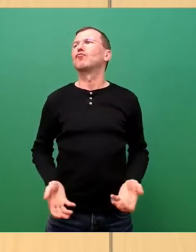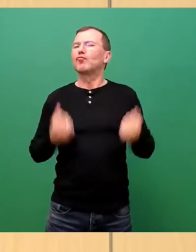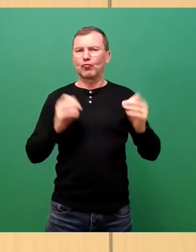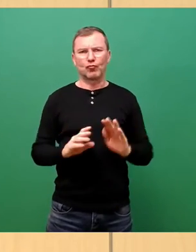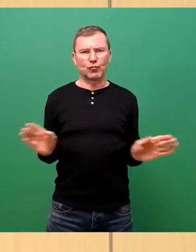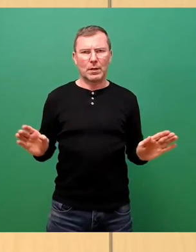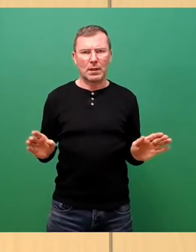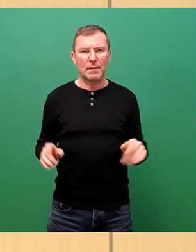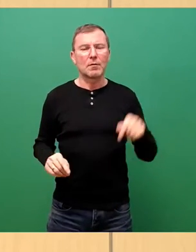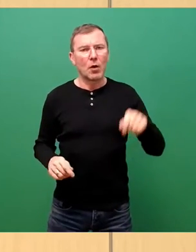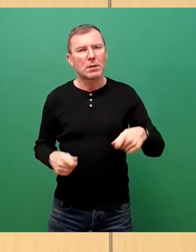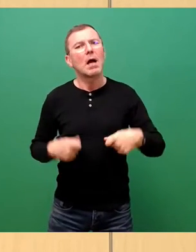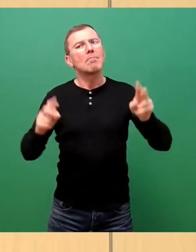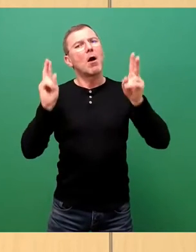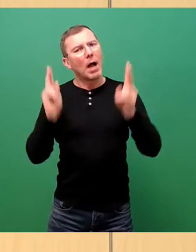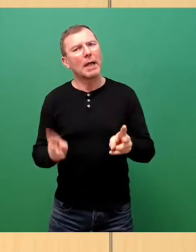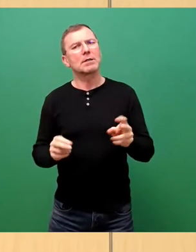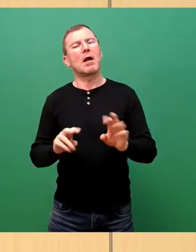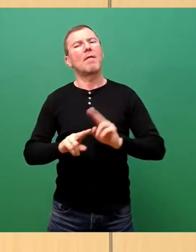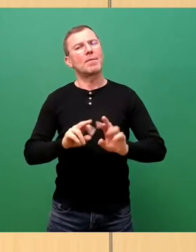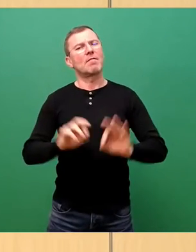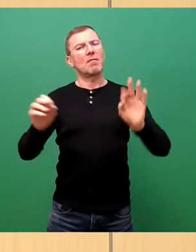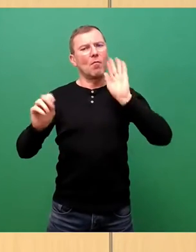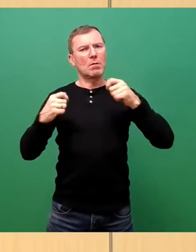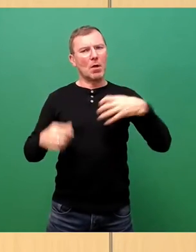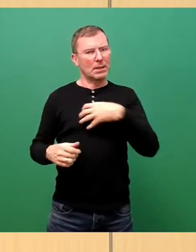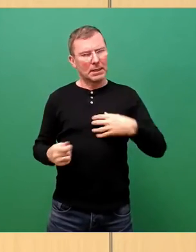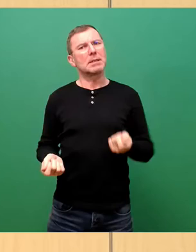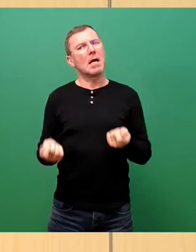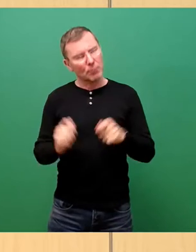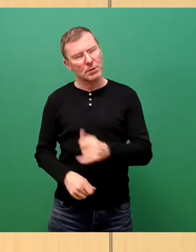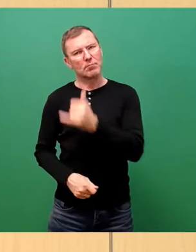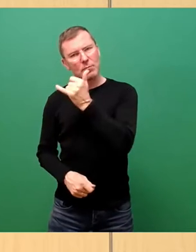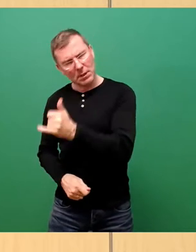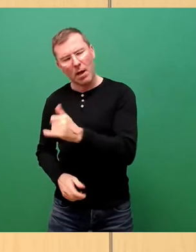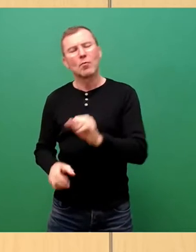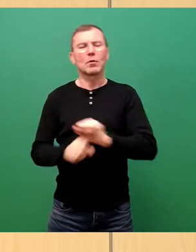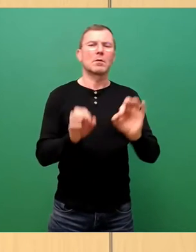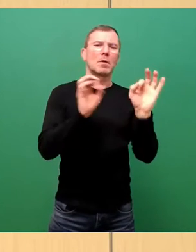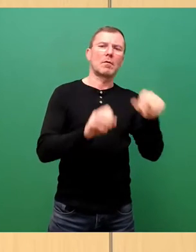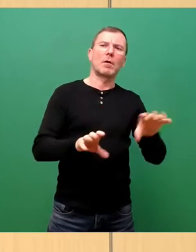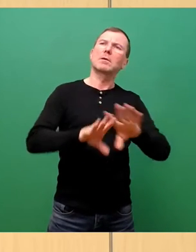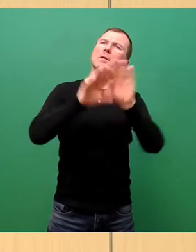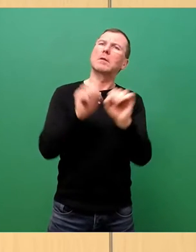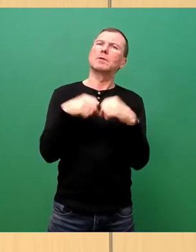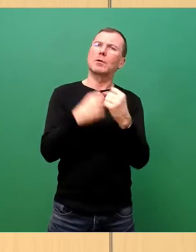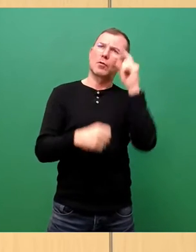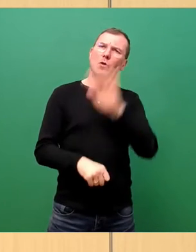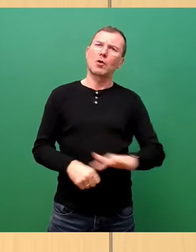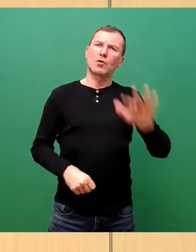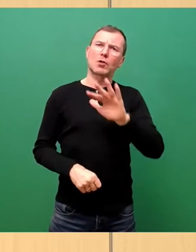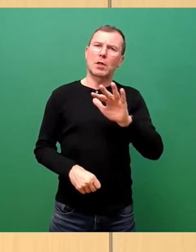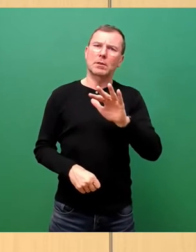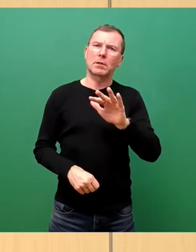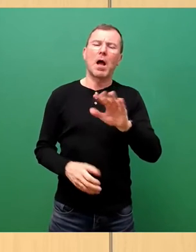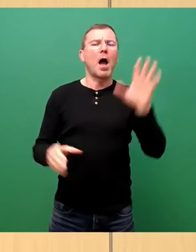eine baurechtliche Verbesserung für den Wohnungsbau in Dresden beschließen, sehe ich dennoch die Gefahr, dass wir aufgrund der Gesamtsituation in Deutschland operativ trotzdem weniger